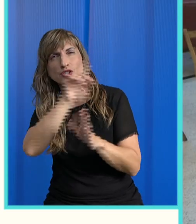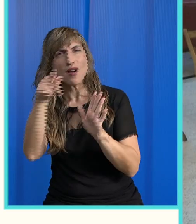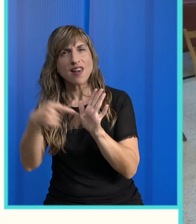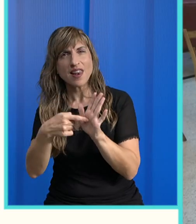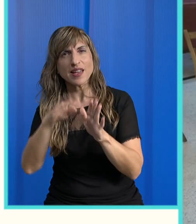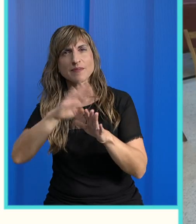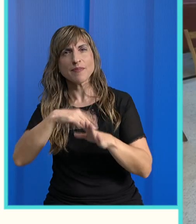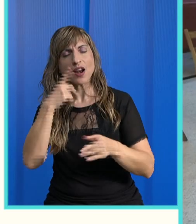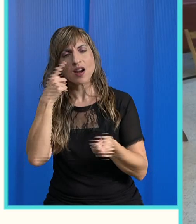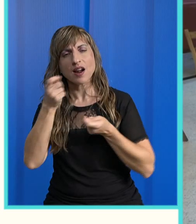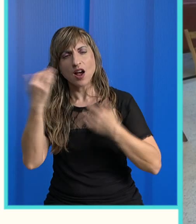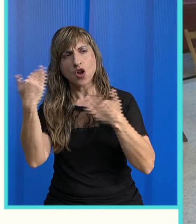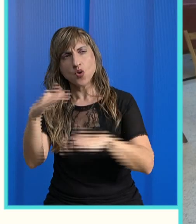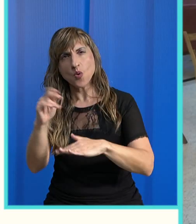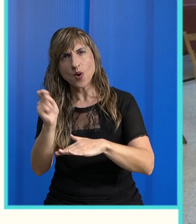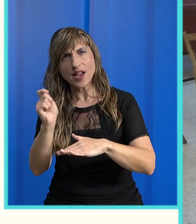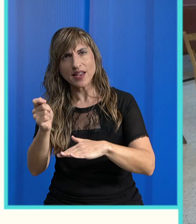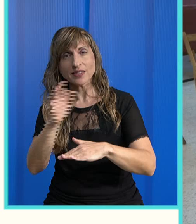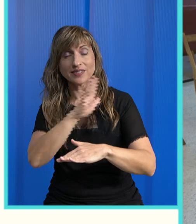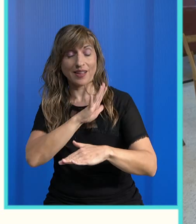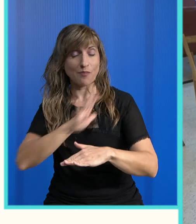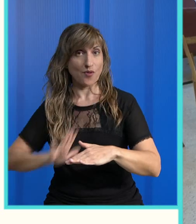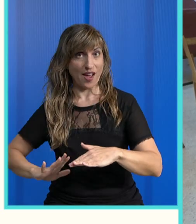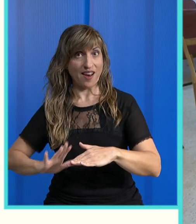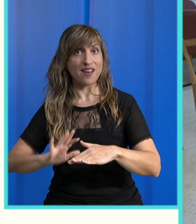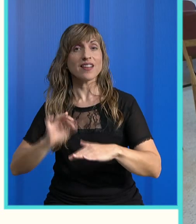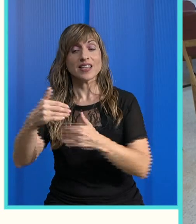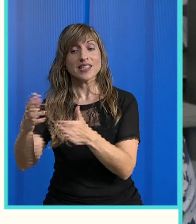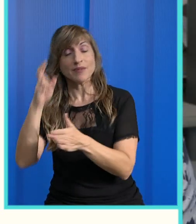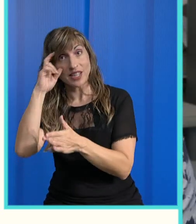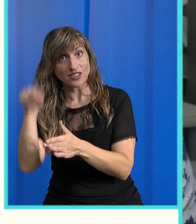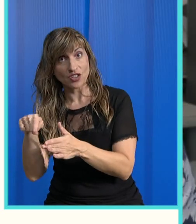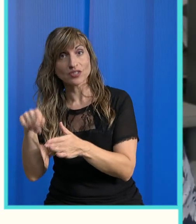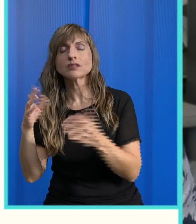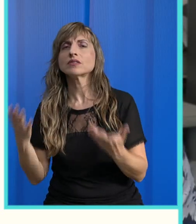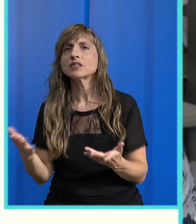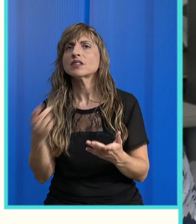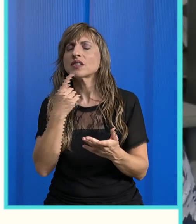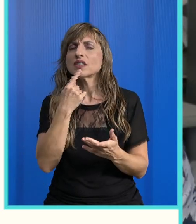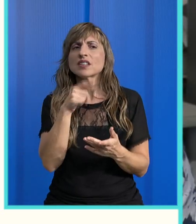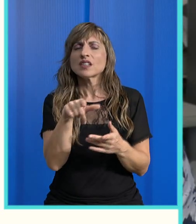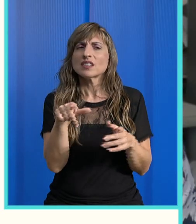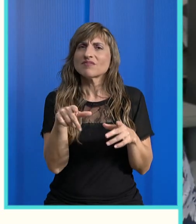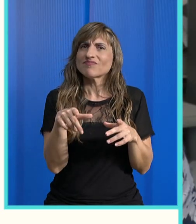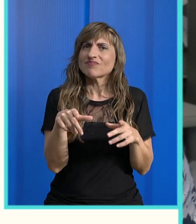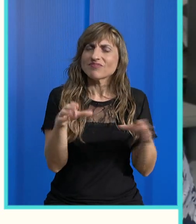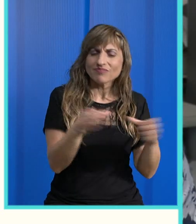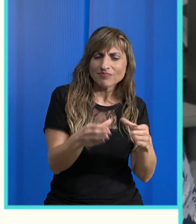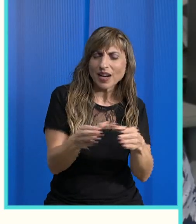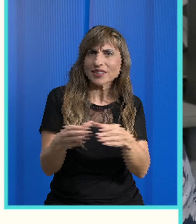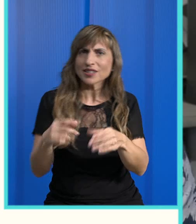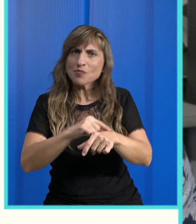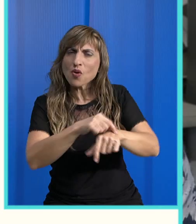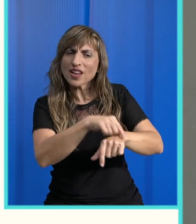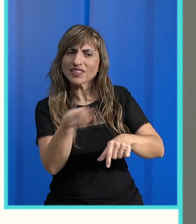regular lloguer temporal i d'habitacions al Congrés als diputats. L'entitat fa una lectura crítica dels partits polítics i les institucions que,